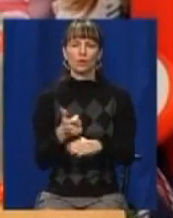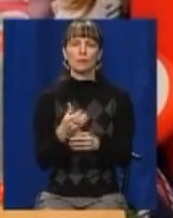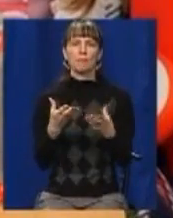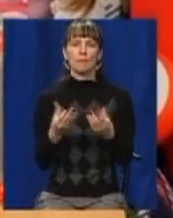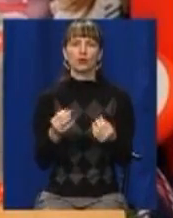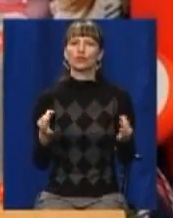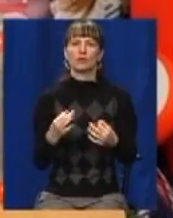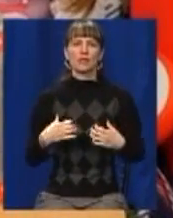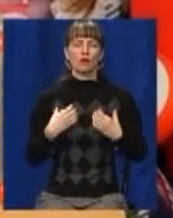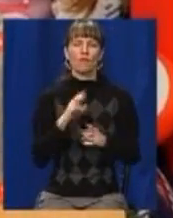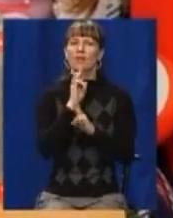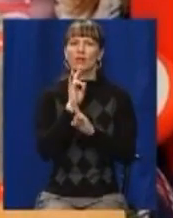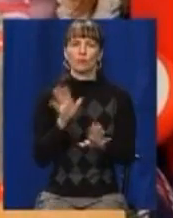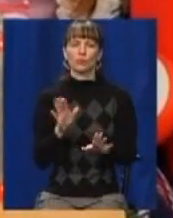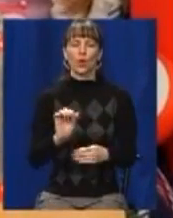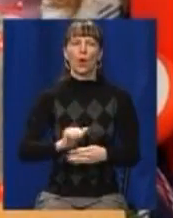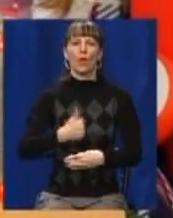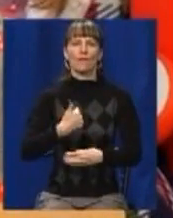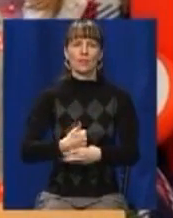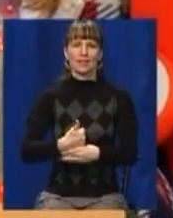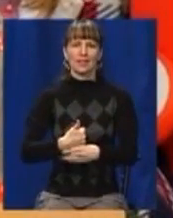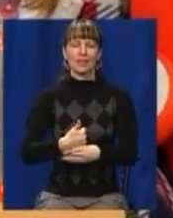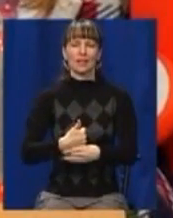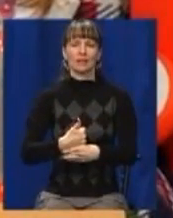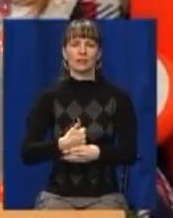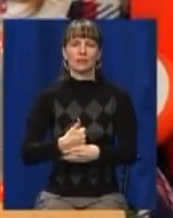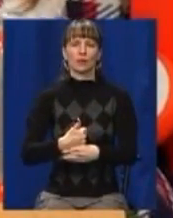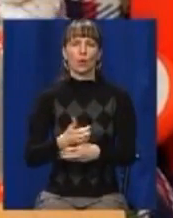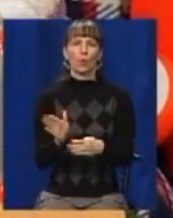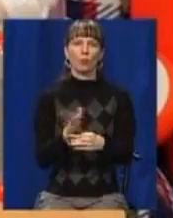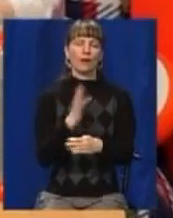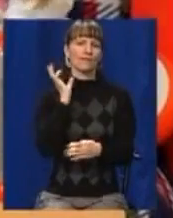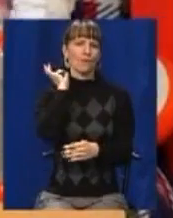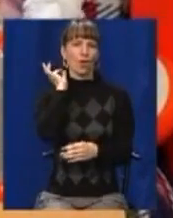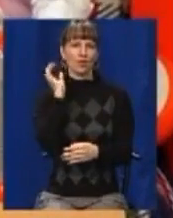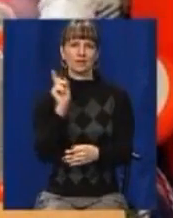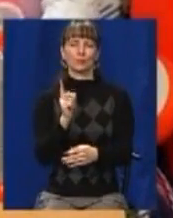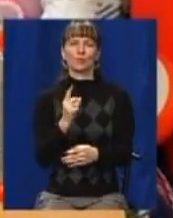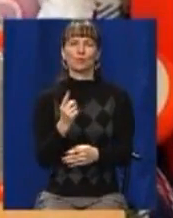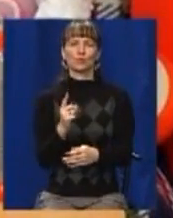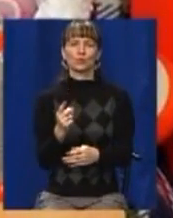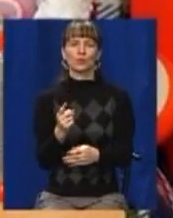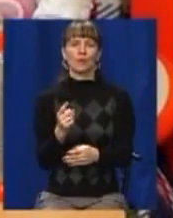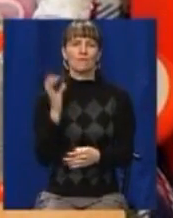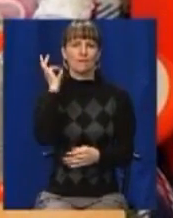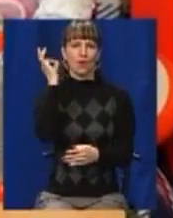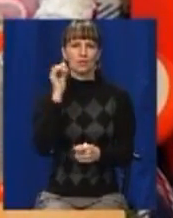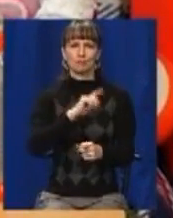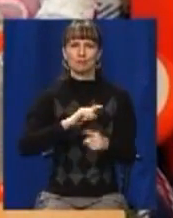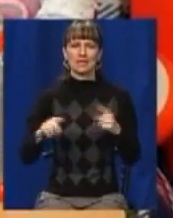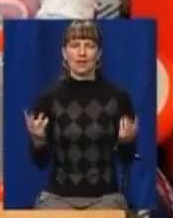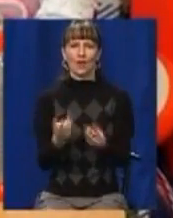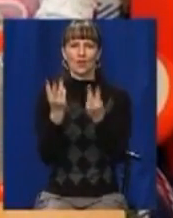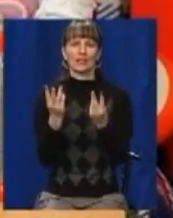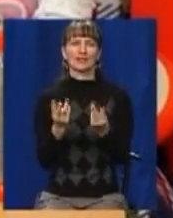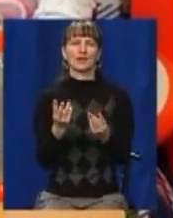то нічого страшного не станеться. Головне прибирати волосся, тому що інакше... волосся горить швидко,